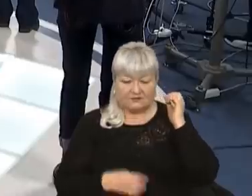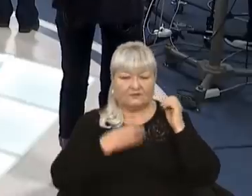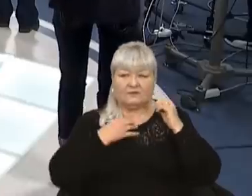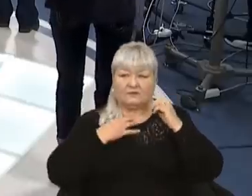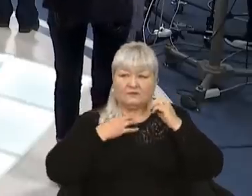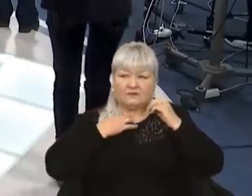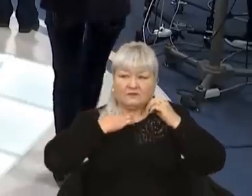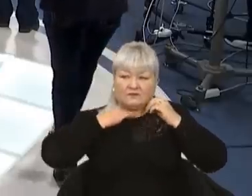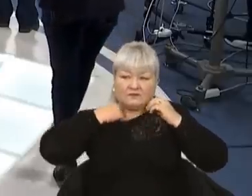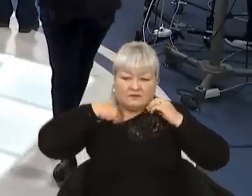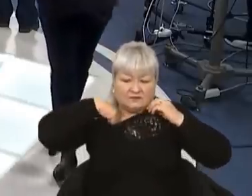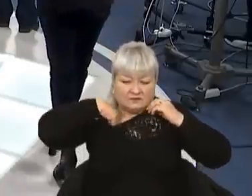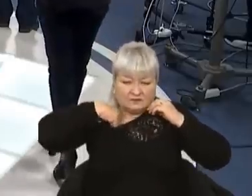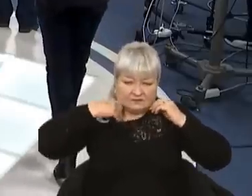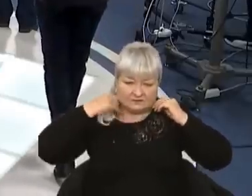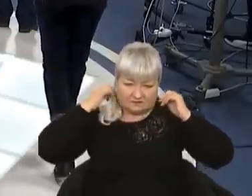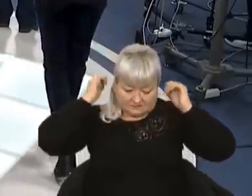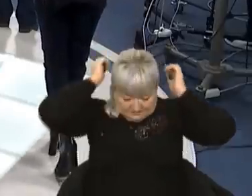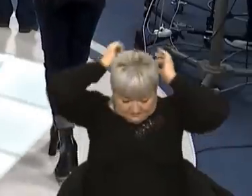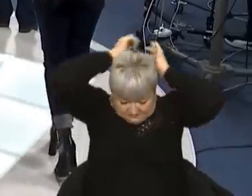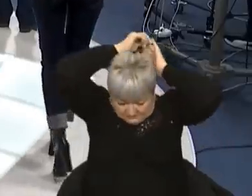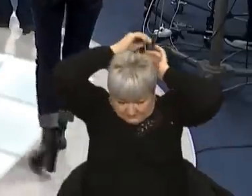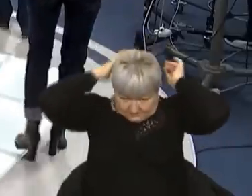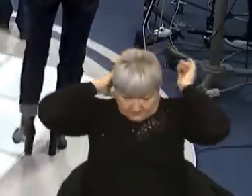останній раз так віталися? Та от